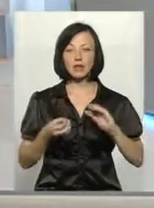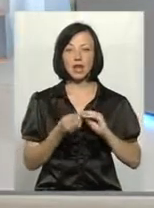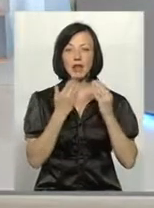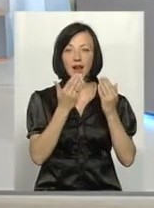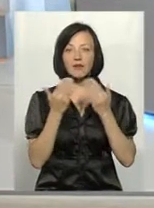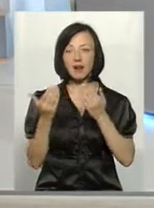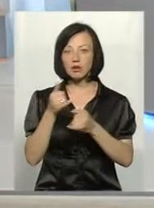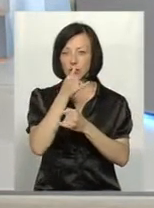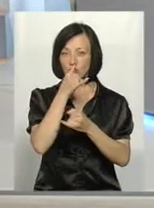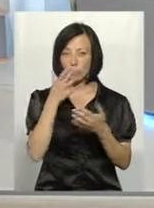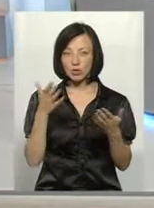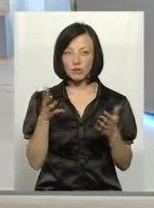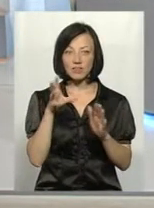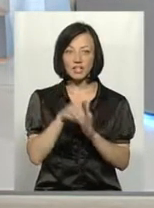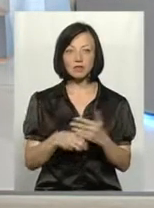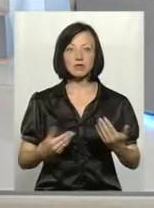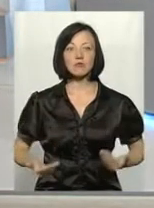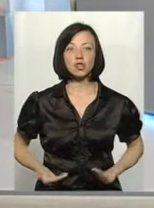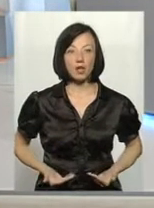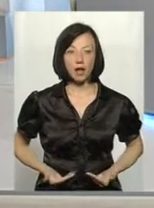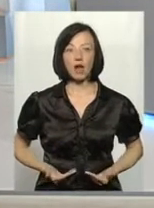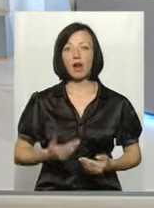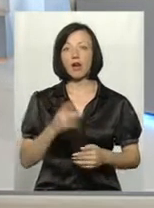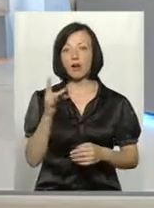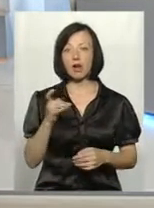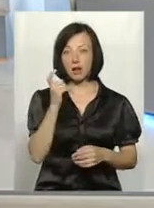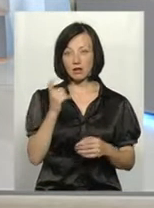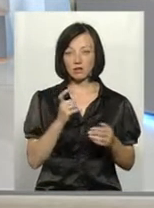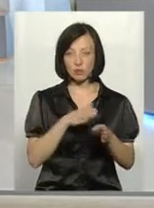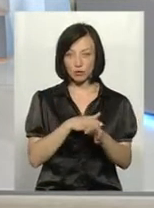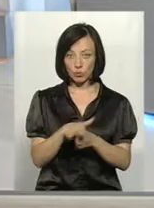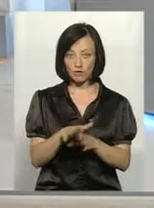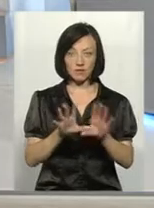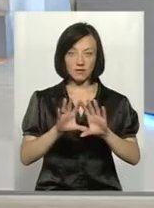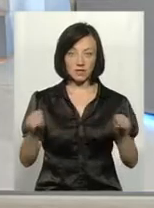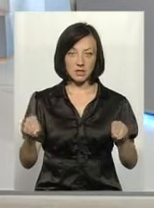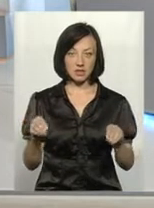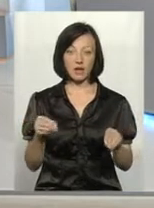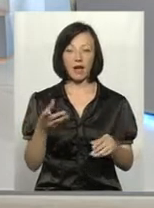можемо втілити в життя. Він один раз, оце, що ви говорите, був і все,